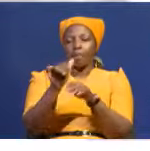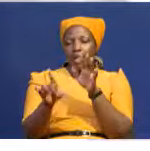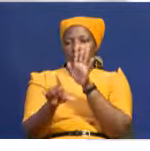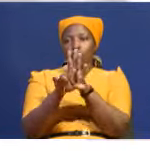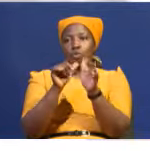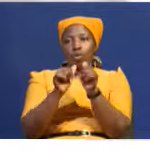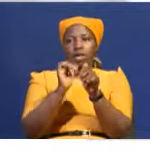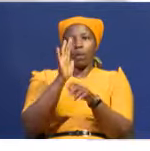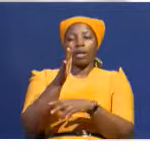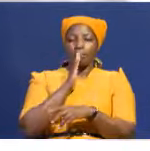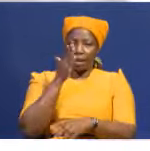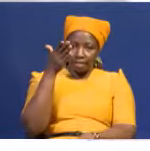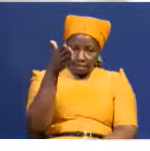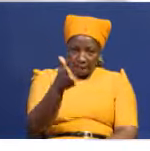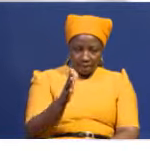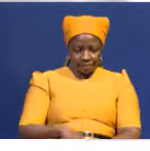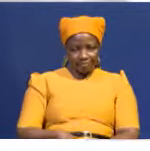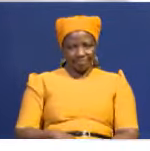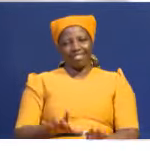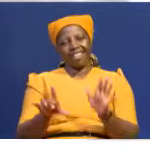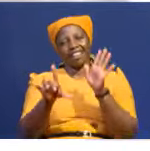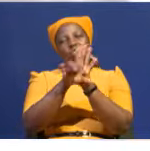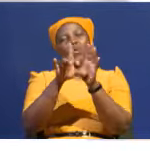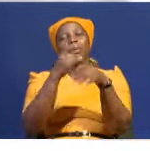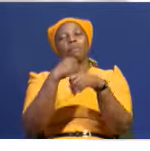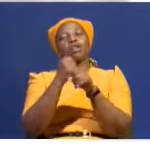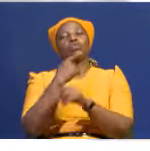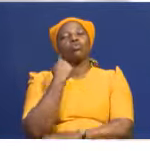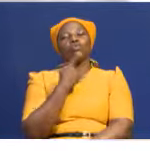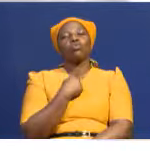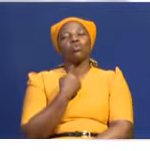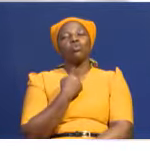yatakuwepo pale, na sheria hutungwa na nani? Sheria